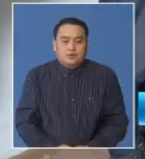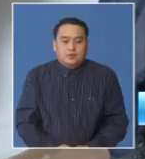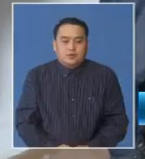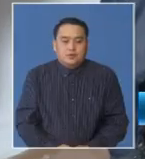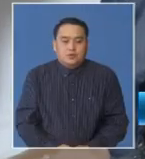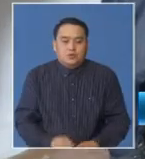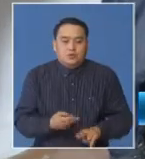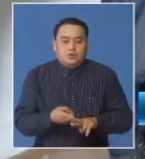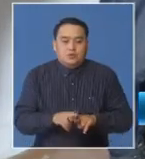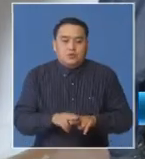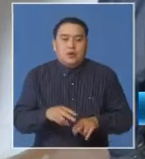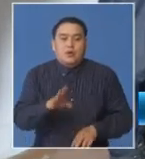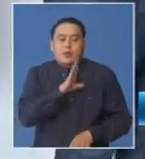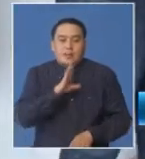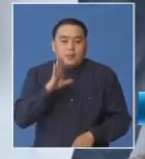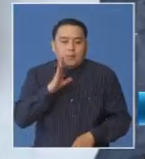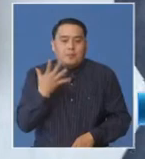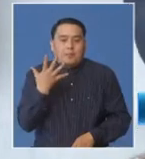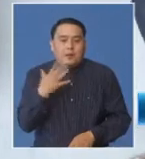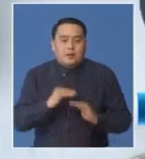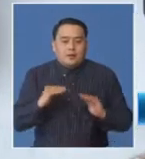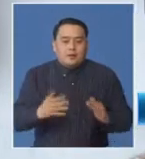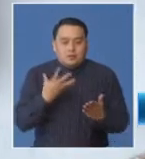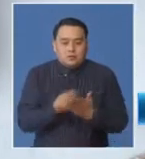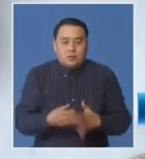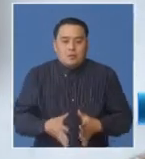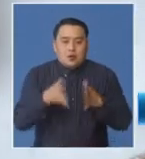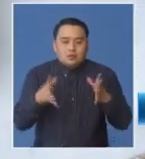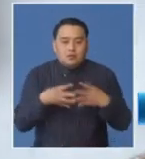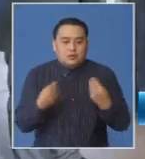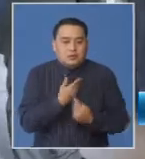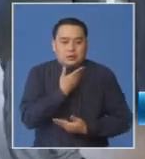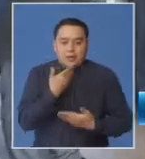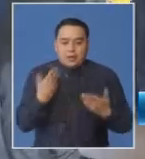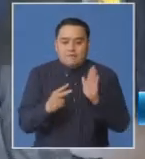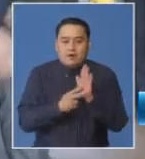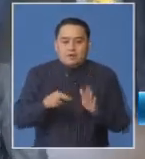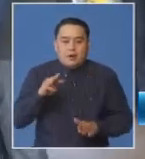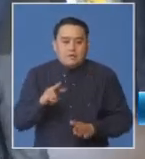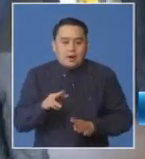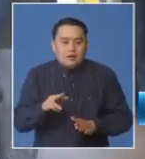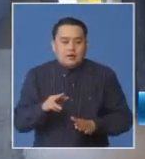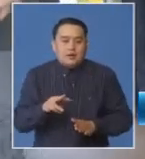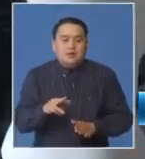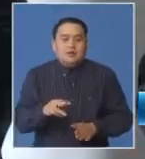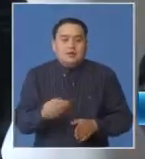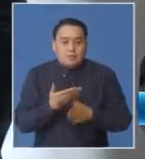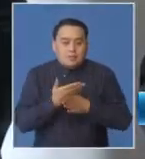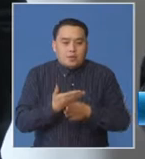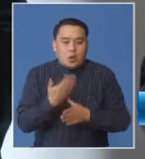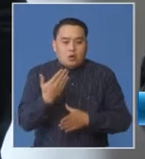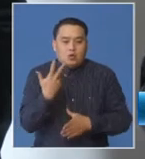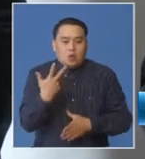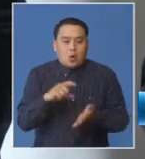Нургуль Аумбаева, мать пятерых детей. Своего жилья у большой семьи нет. В честь 8 марта местный меценат Тилек Юсупов преподнес